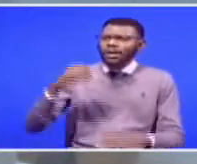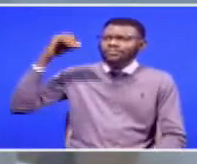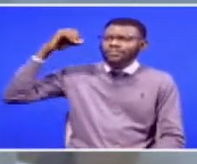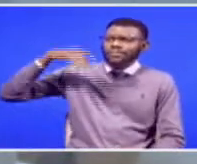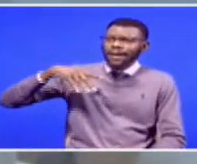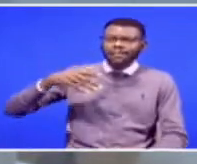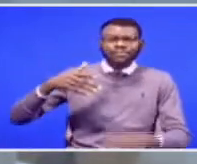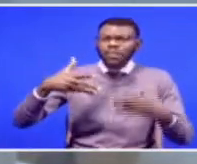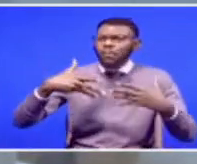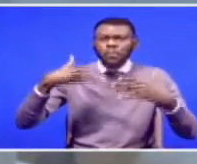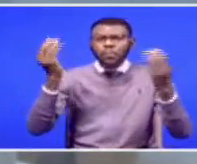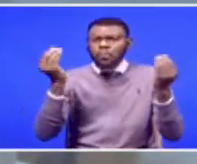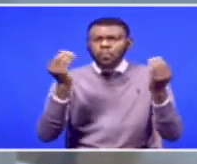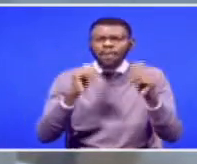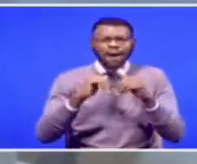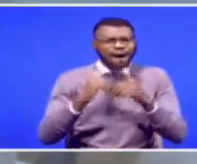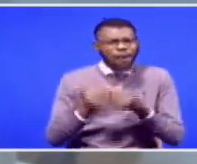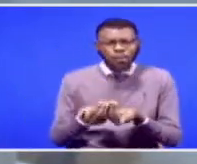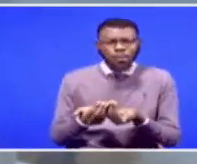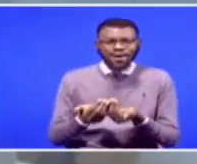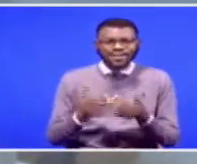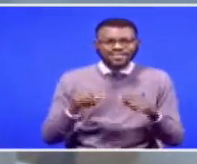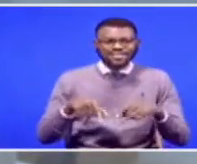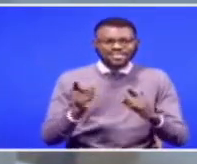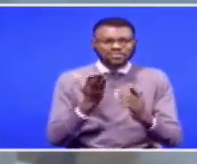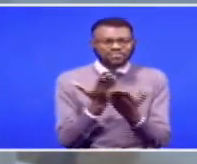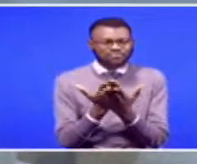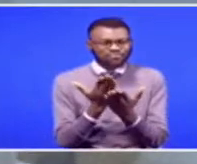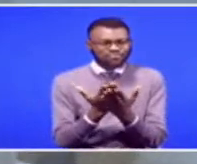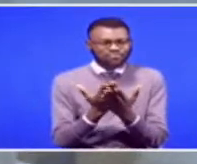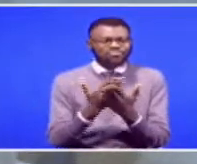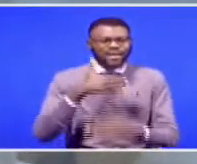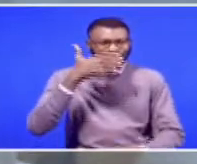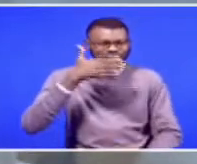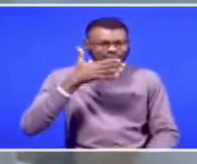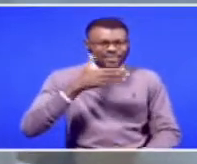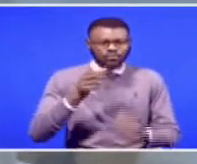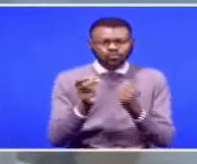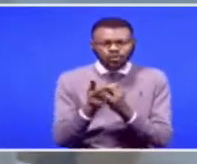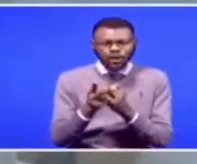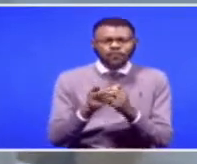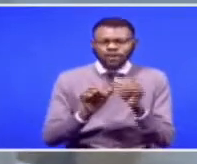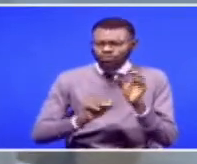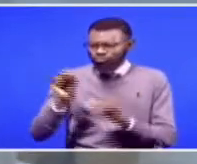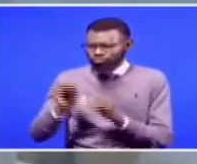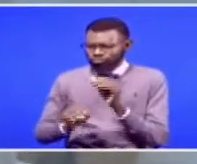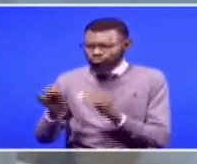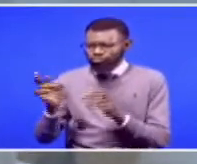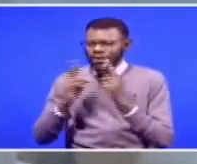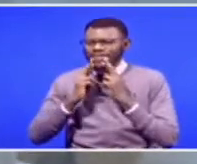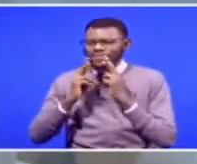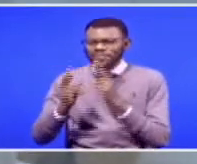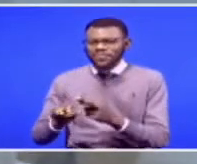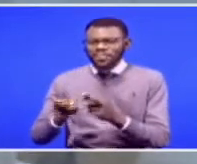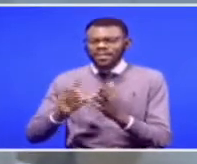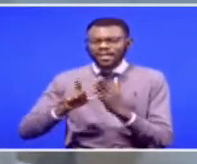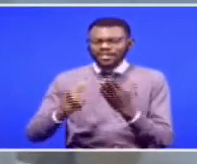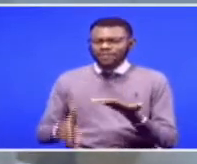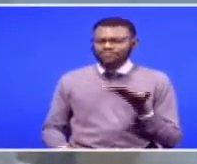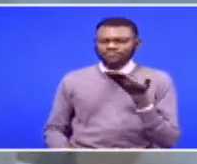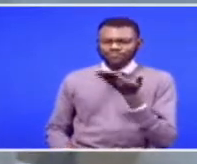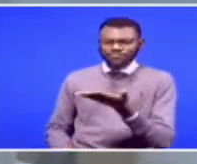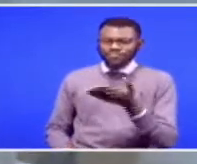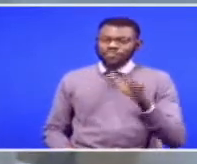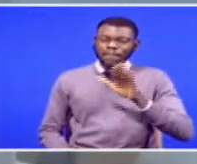usambazaji nguvu za umeme nchini. Aliomba kamati hiyo siku 12 ili kuandaa ripoti kamili atakayowasilisha mbele